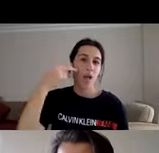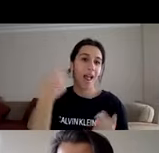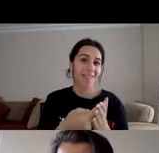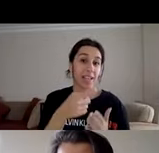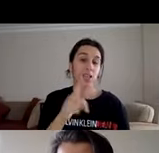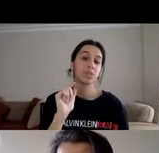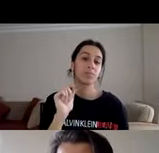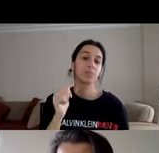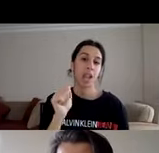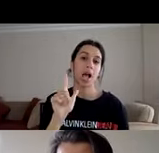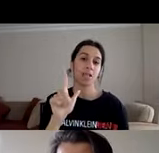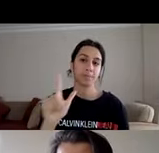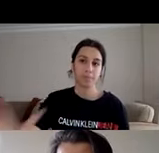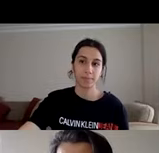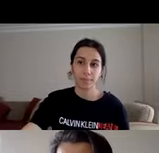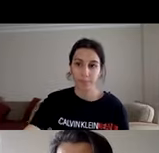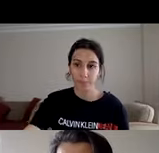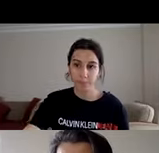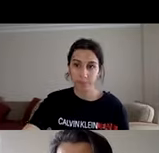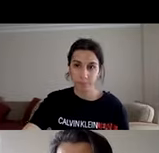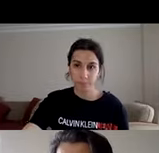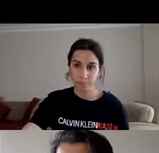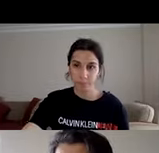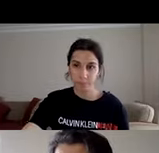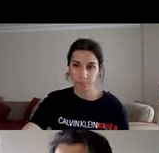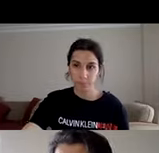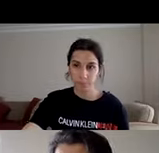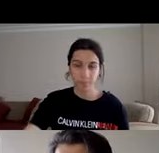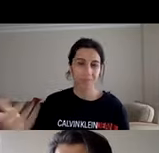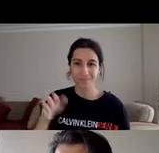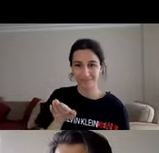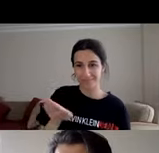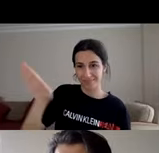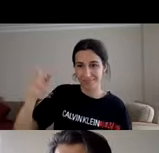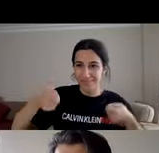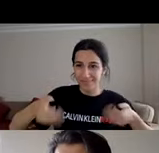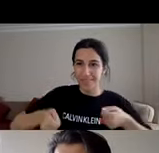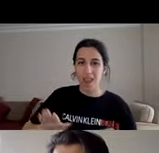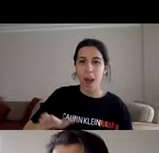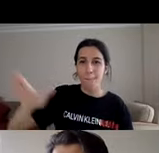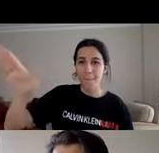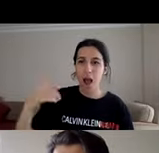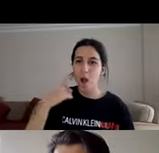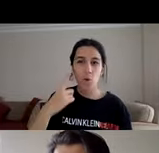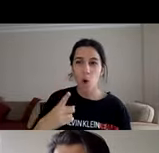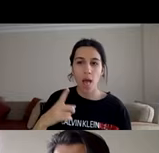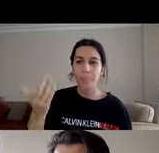bir tanesi. Bu arada yine kaldırım rampası metaforuna atıfta bulunayım. Burada atılan bir